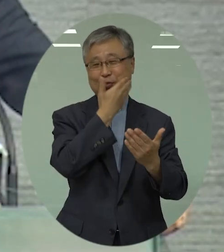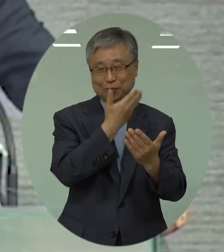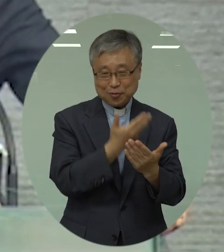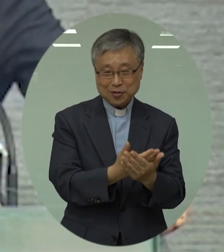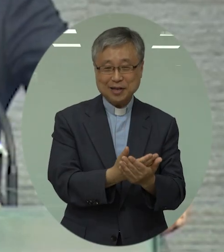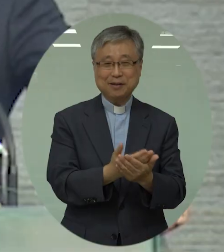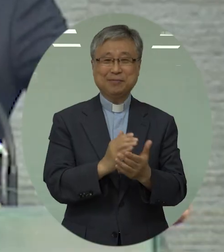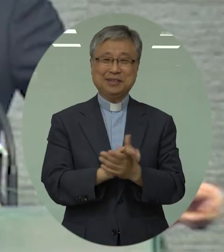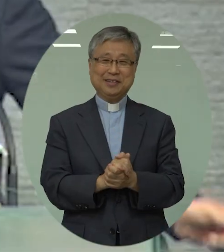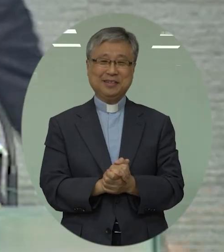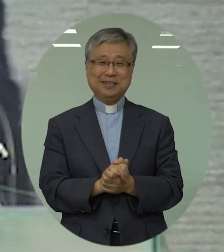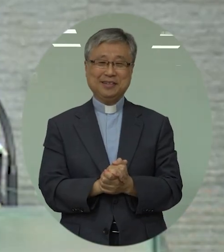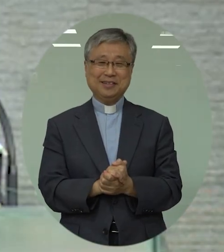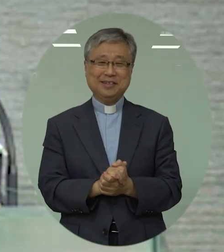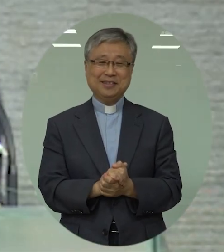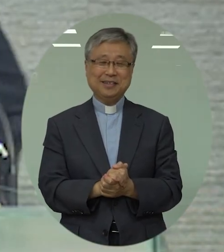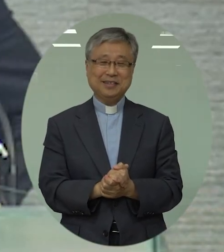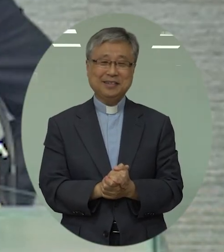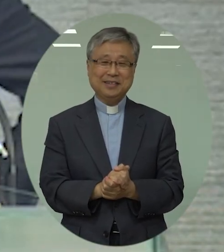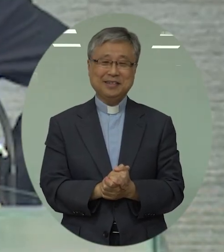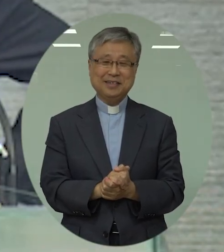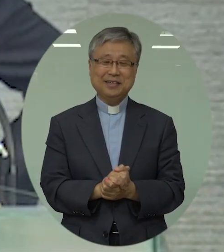거예요.